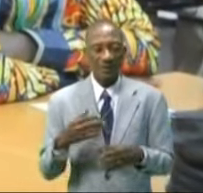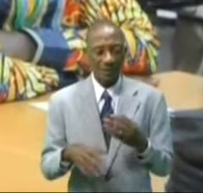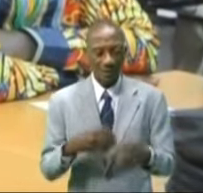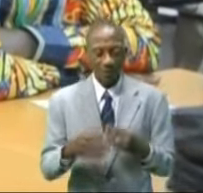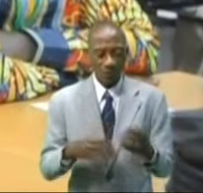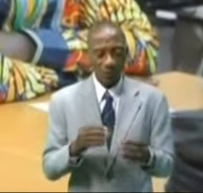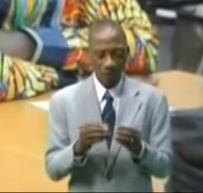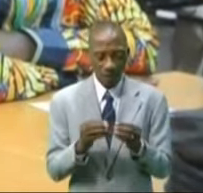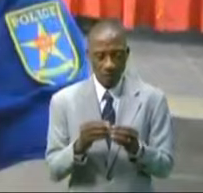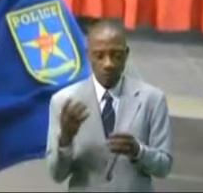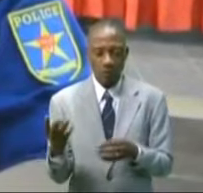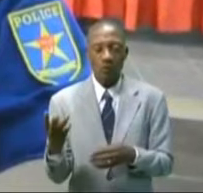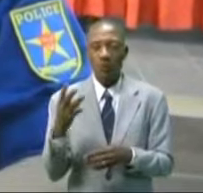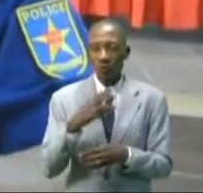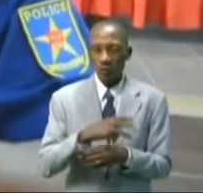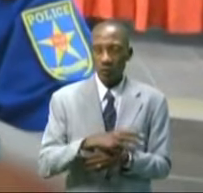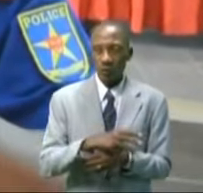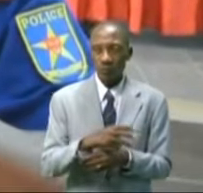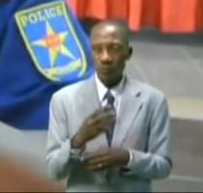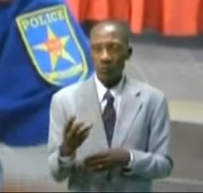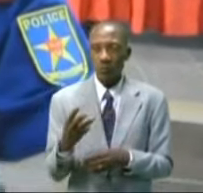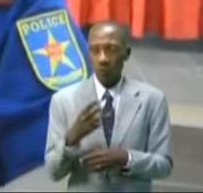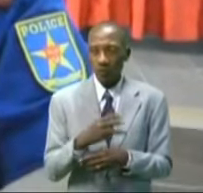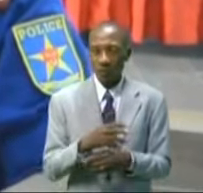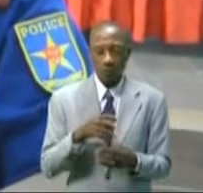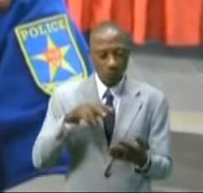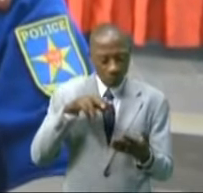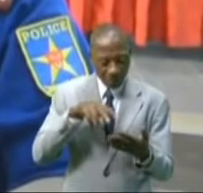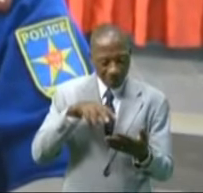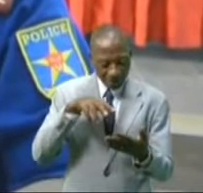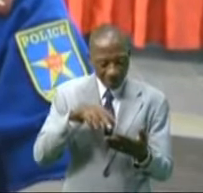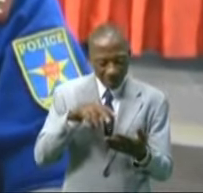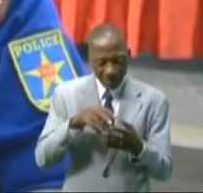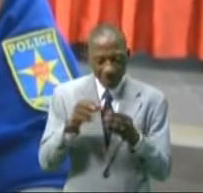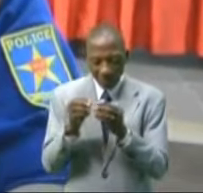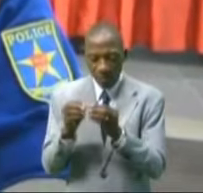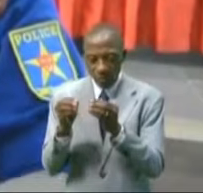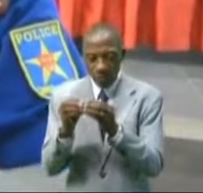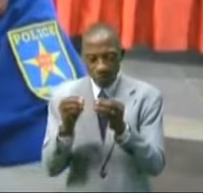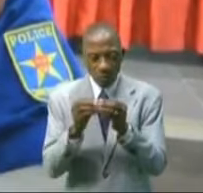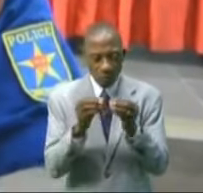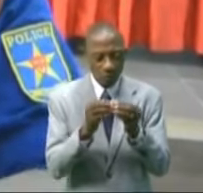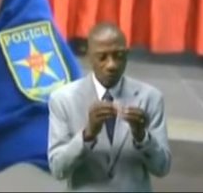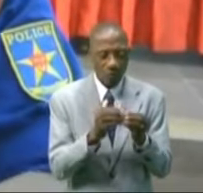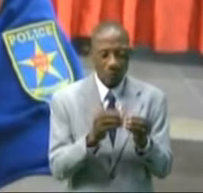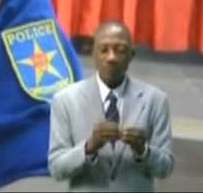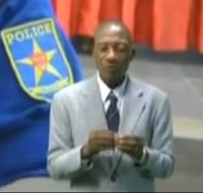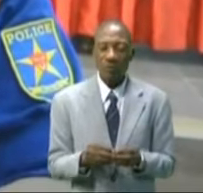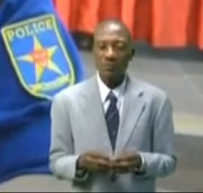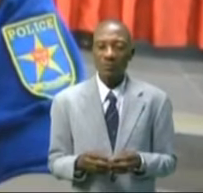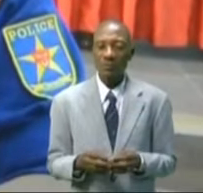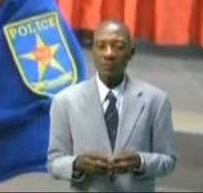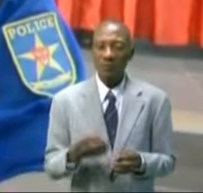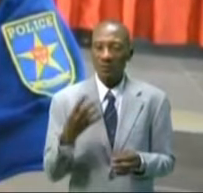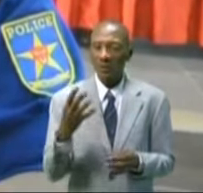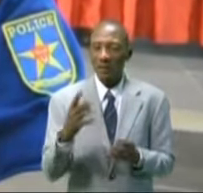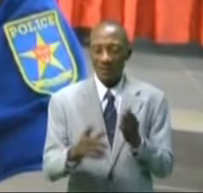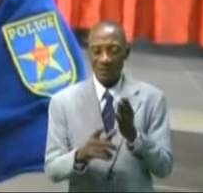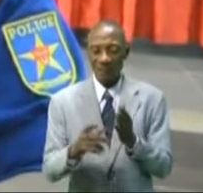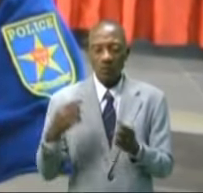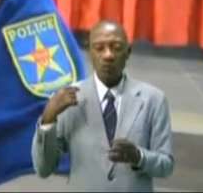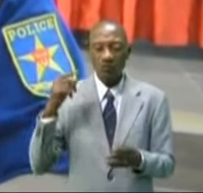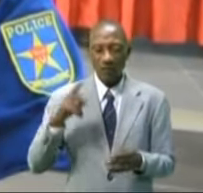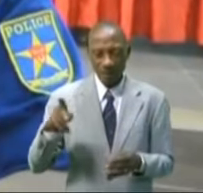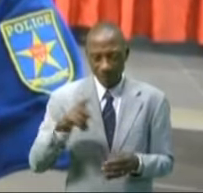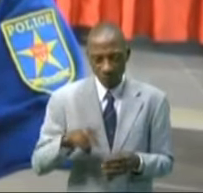ont été officiellement lancés ce mardi 23 avril 2024, par le vice-gouverneur des provinces, Jean Romial de Kouka